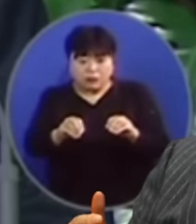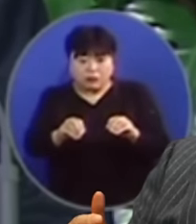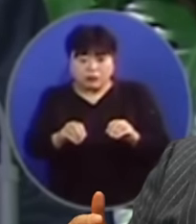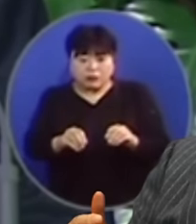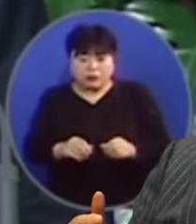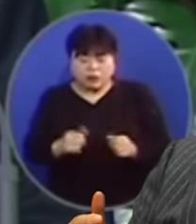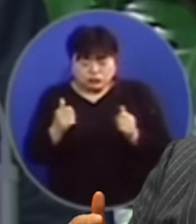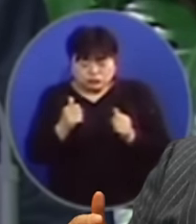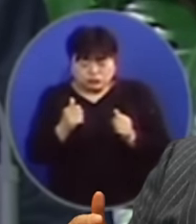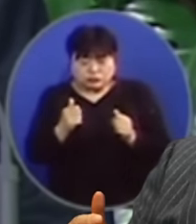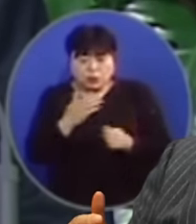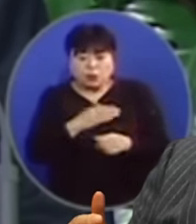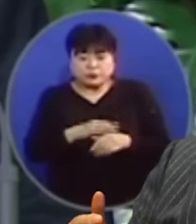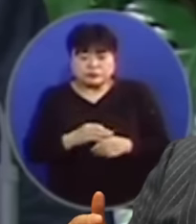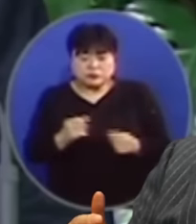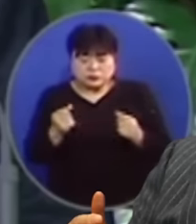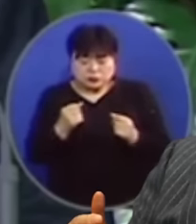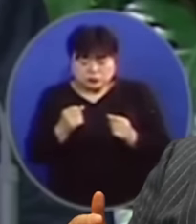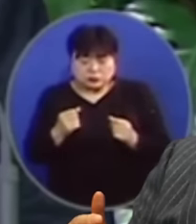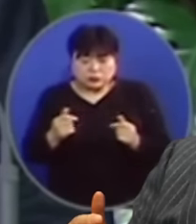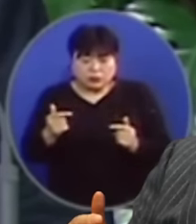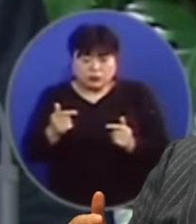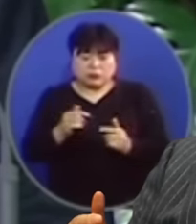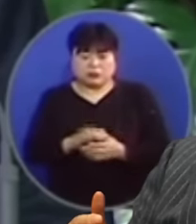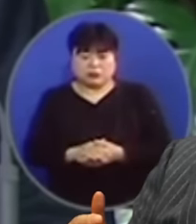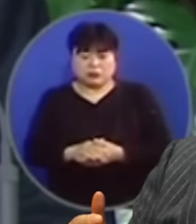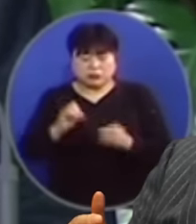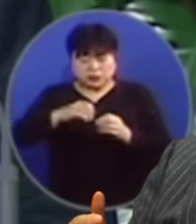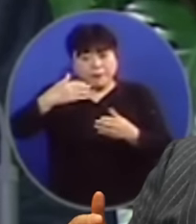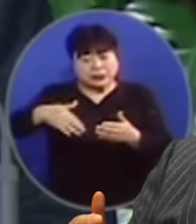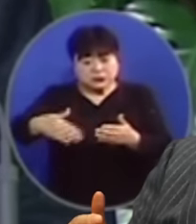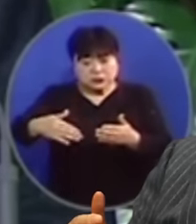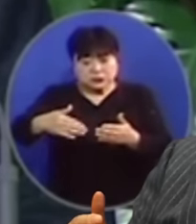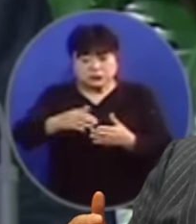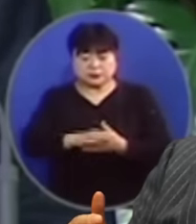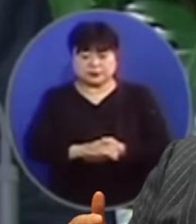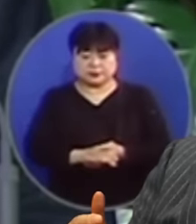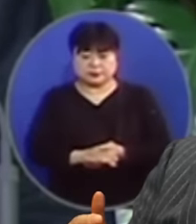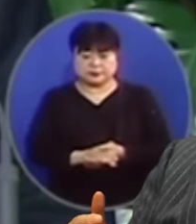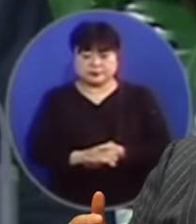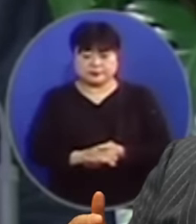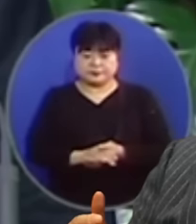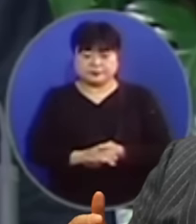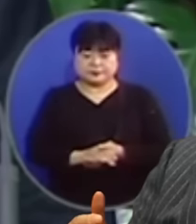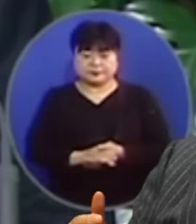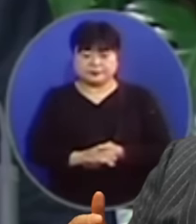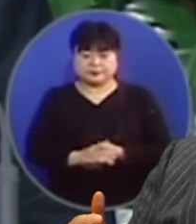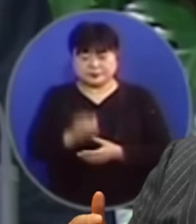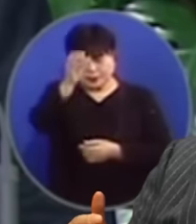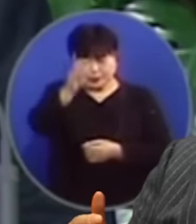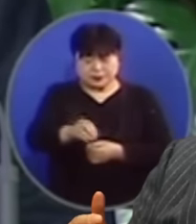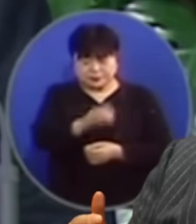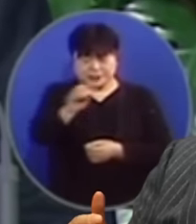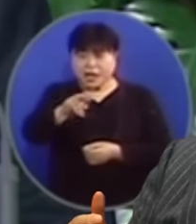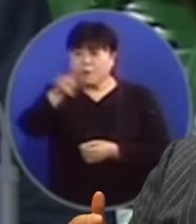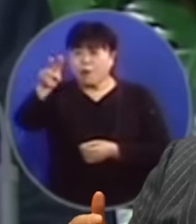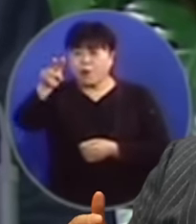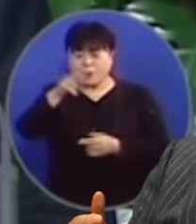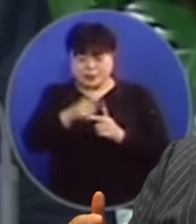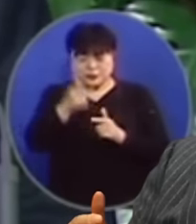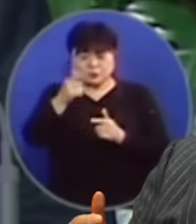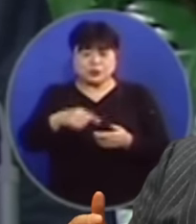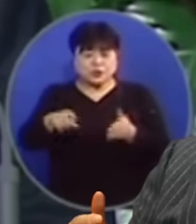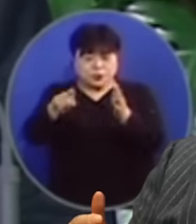사늘에게 씻겨져 가는데 응답이 안 옵니다. 그런데 내가 십자가를 바라보고 예수님이